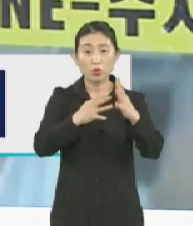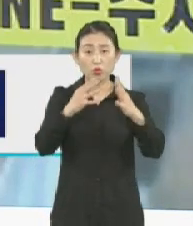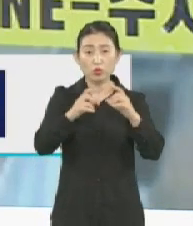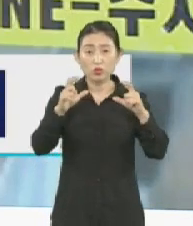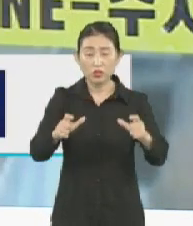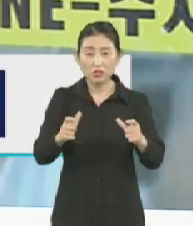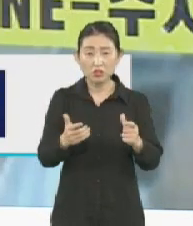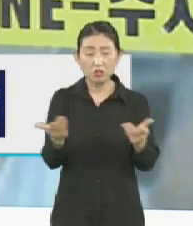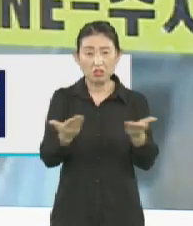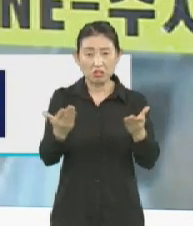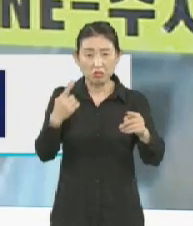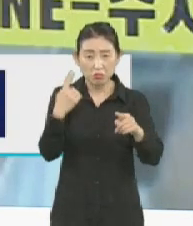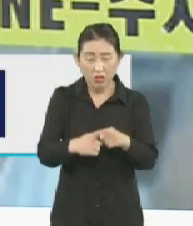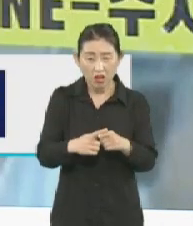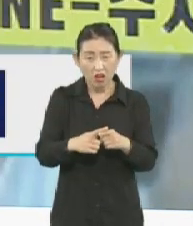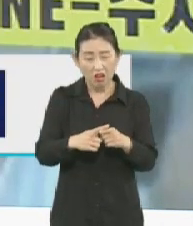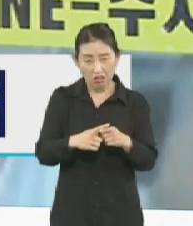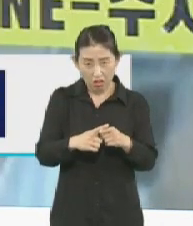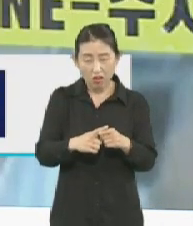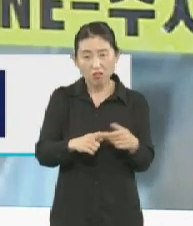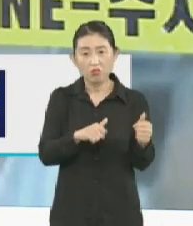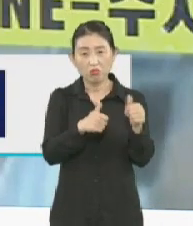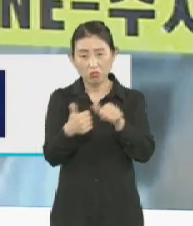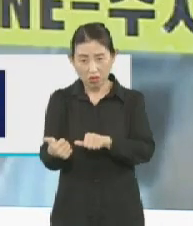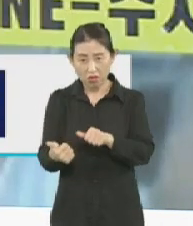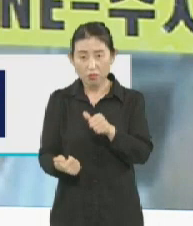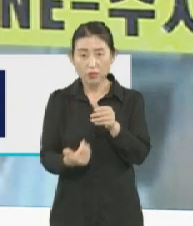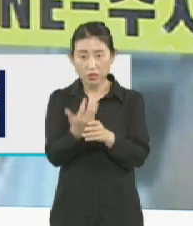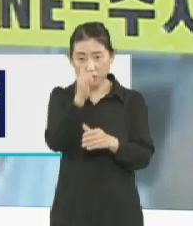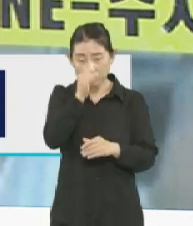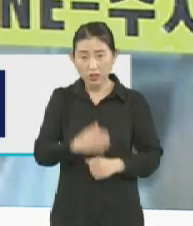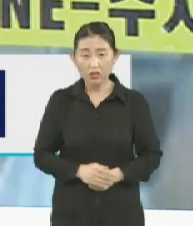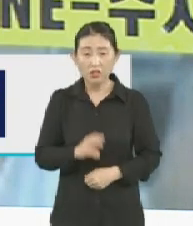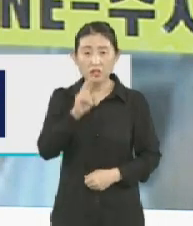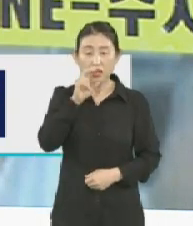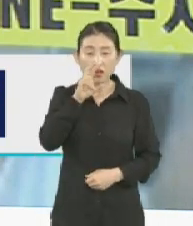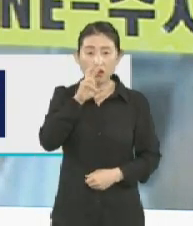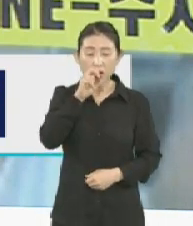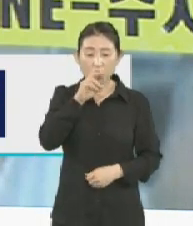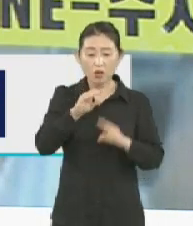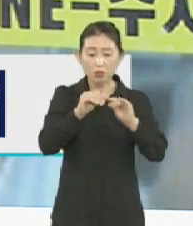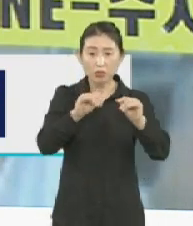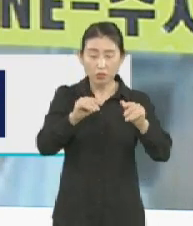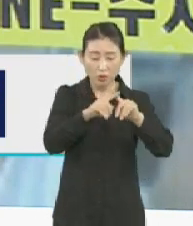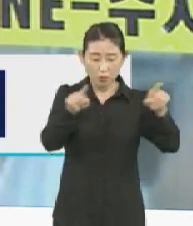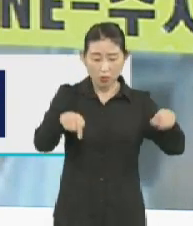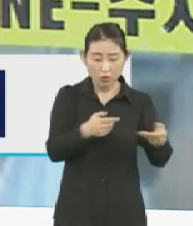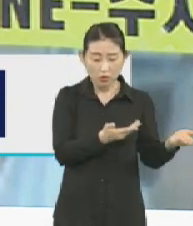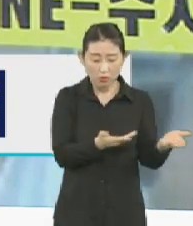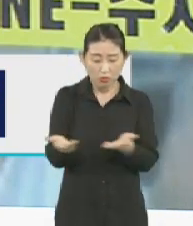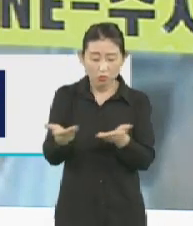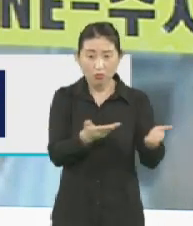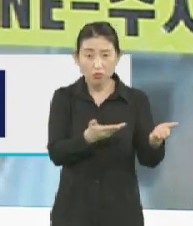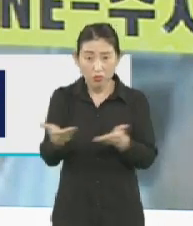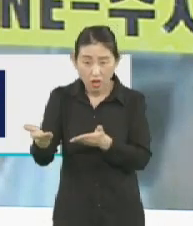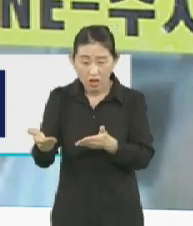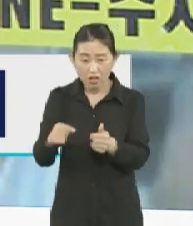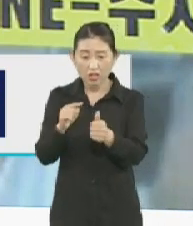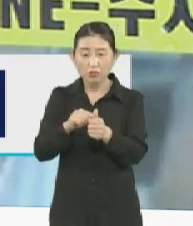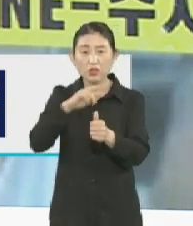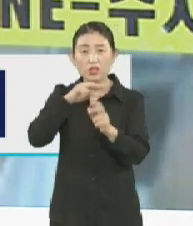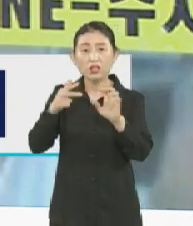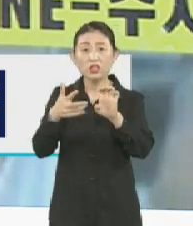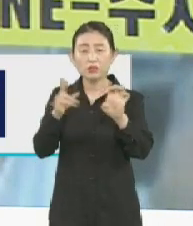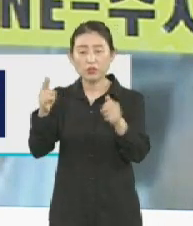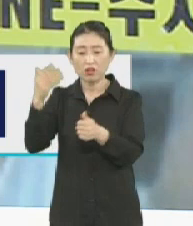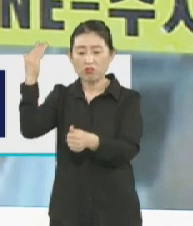공주에서 또다시 안타까운 안전사고가 발생했습니다. 시멘트를 운반하는 컨베이어 벨트에 끼어 40대 협력업체 노동자가